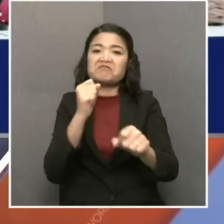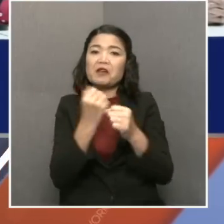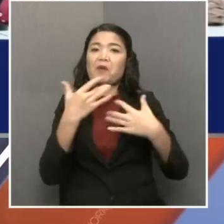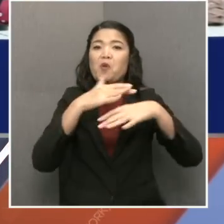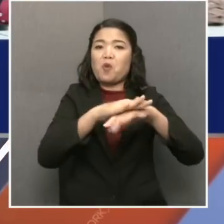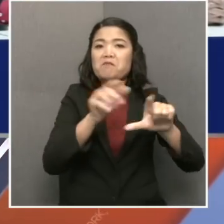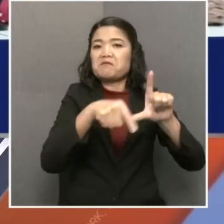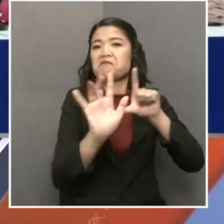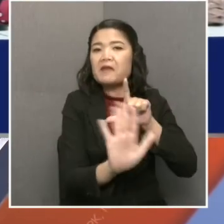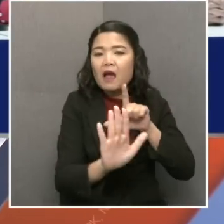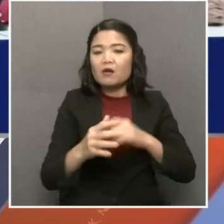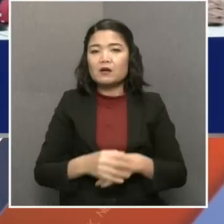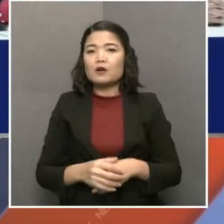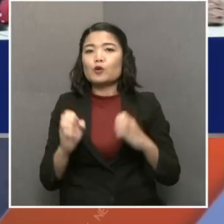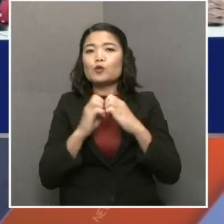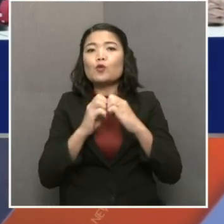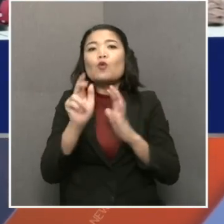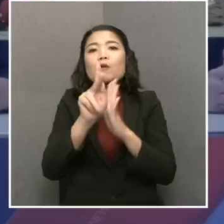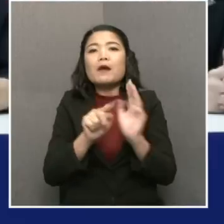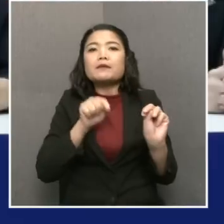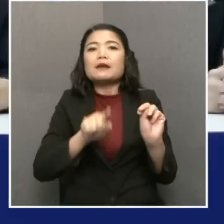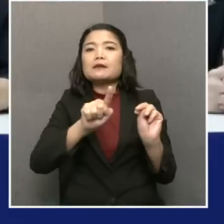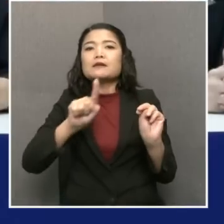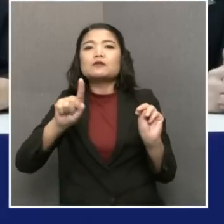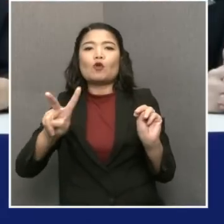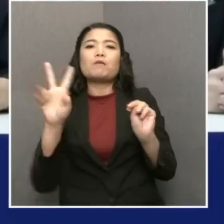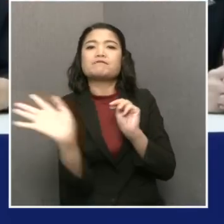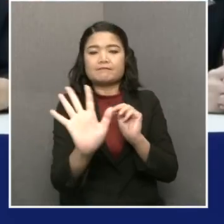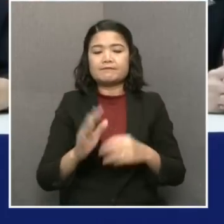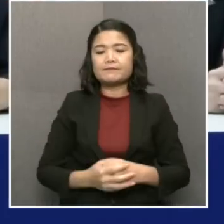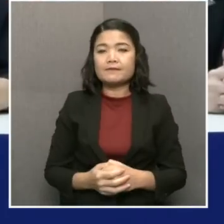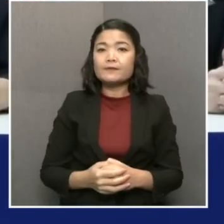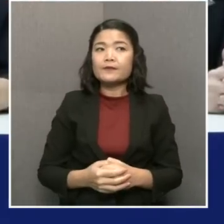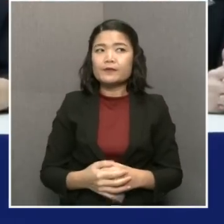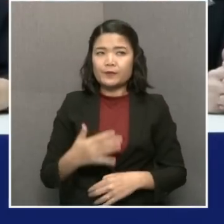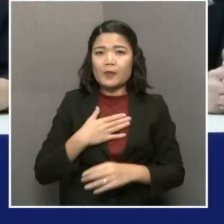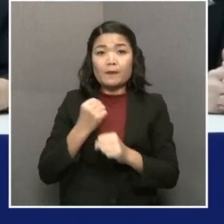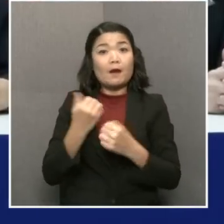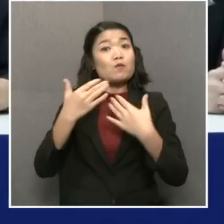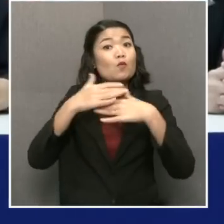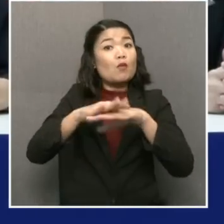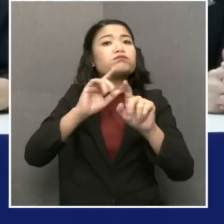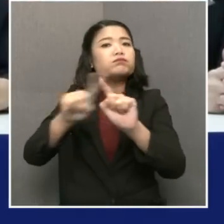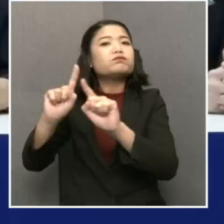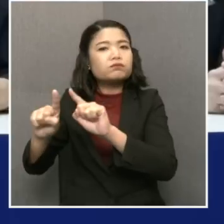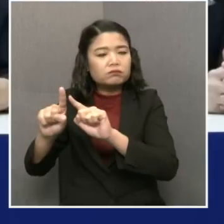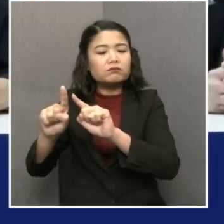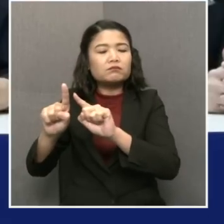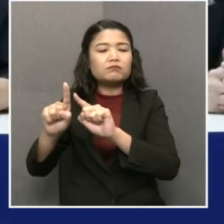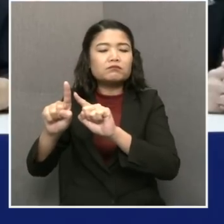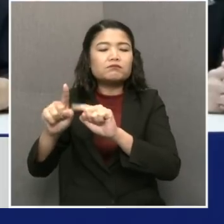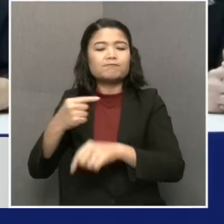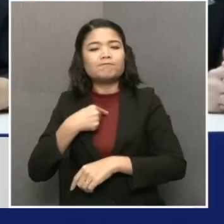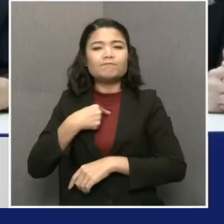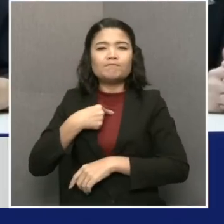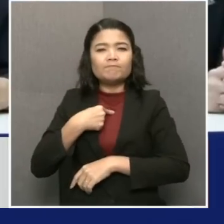ก้าวไกลและขอไม่แตะ112ค่ะ เราจะเข้ามามีส่วนร่วมใดๆเนี่ยก็คงจะ